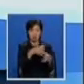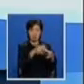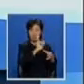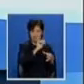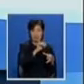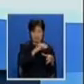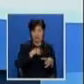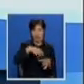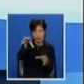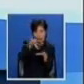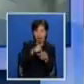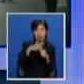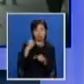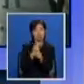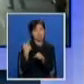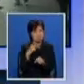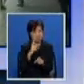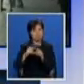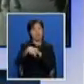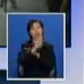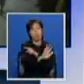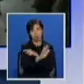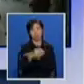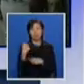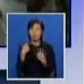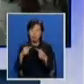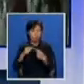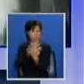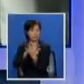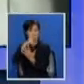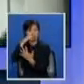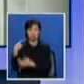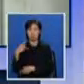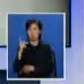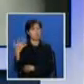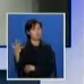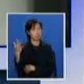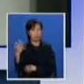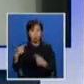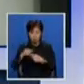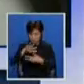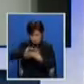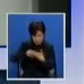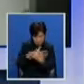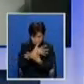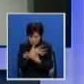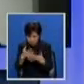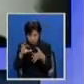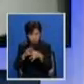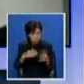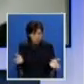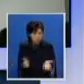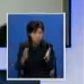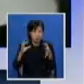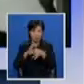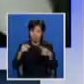การร้ายกองกำลังติดอาวุธไม่ได้เป็นประโยชน์กับประเทศชาติบ้านเมืองไม่ได้เป็นแนวทางของการสนับสนุนการปกครองในระบ